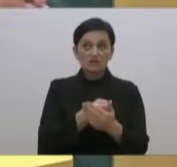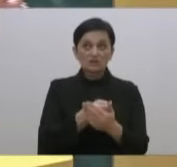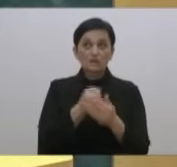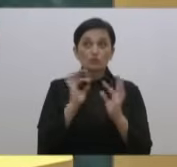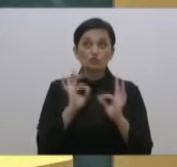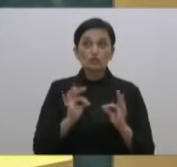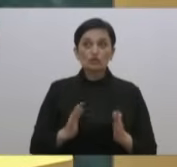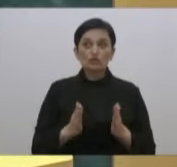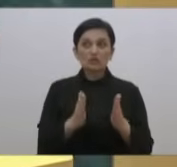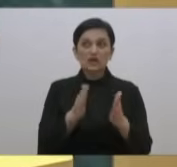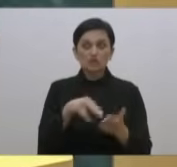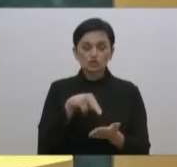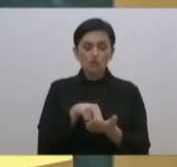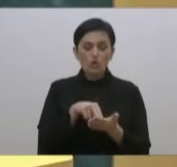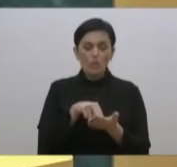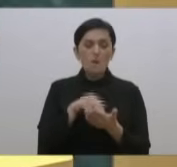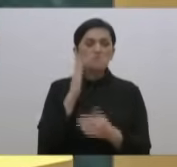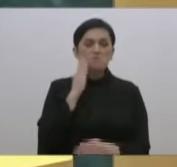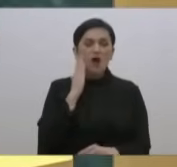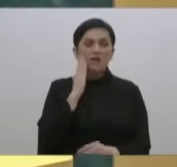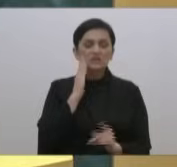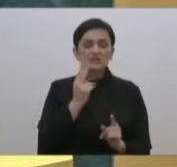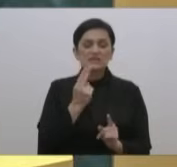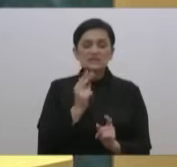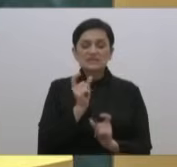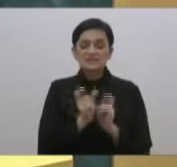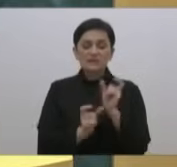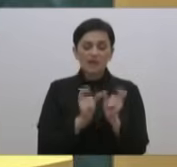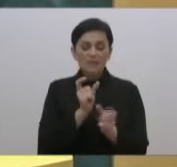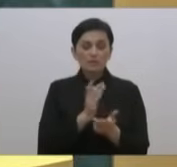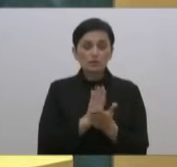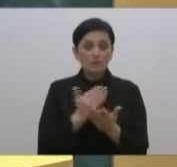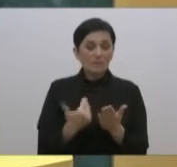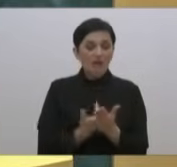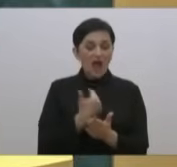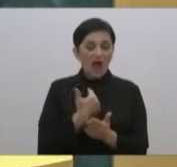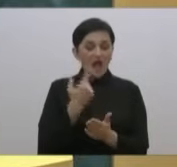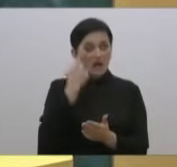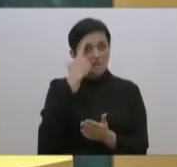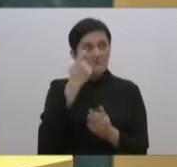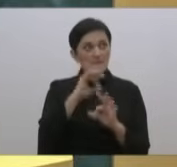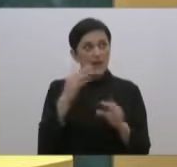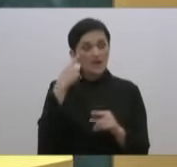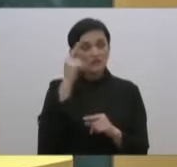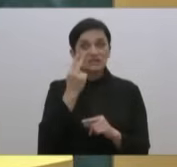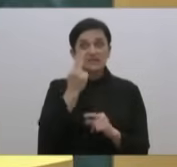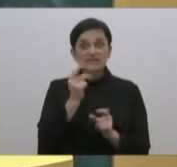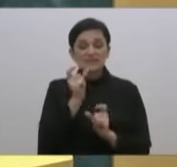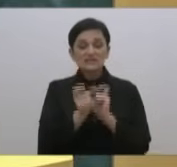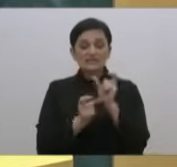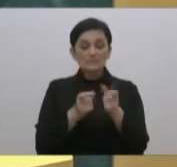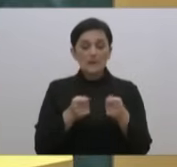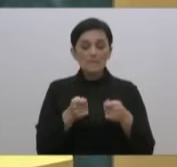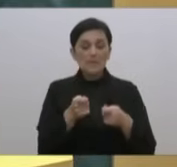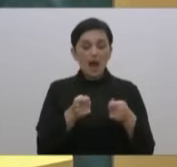ეს სწორ გზაზე დგომა მართლაც რაღაც ციფრებში გამოიხატება და ახალი მესიჯი მოიფიქრეს. ციფრებით